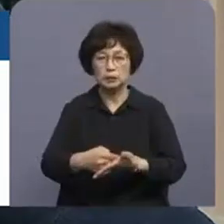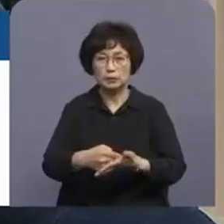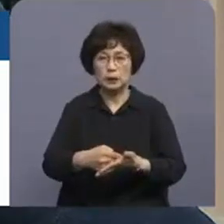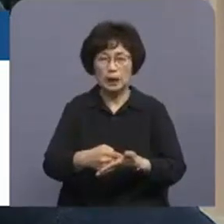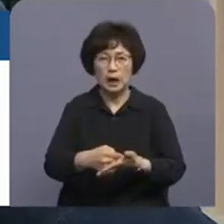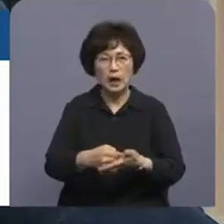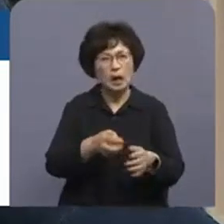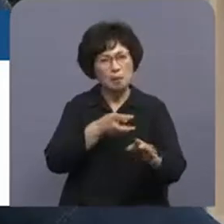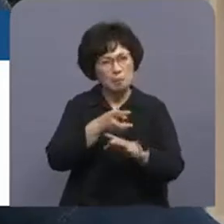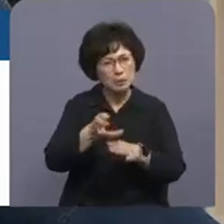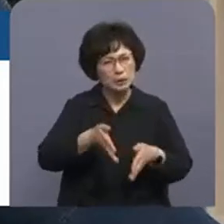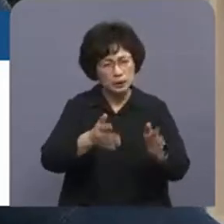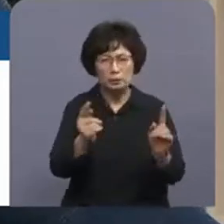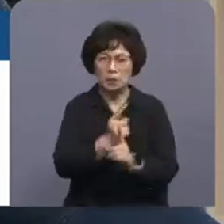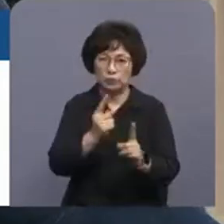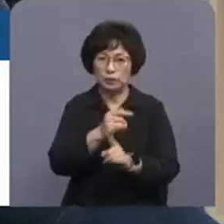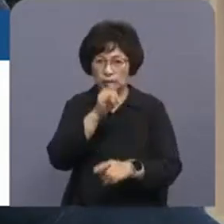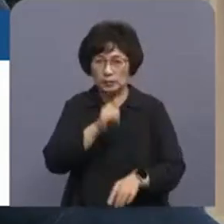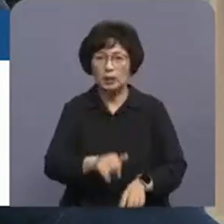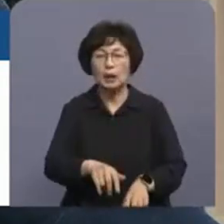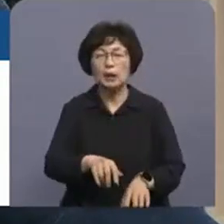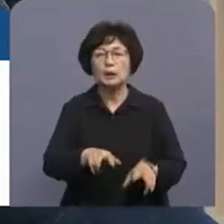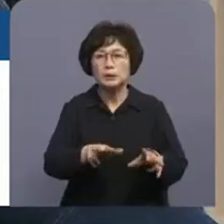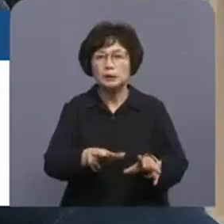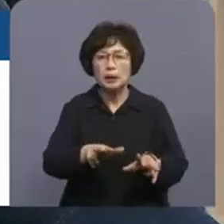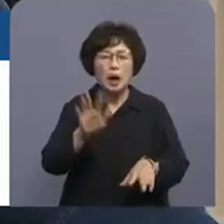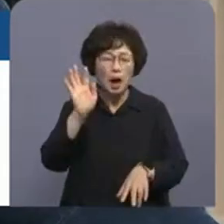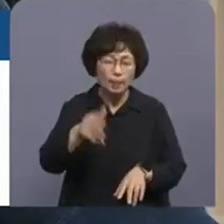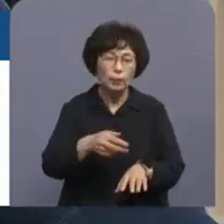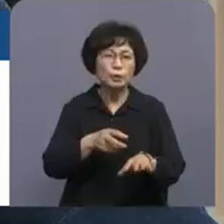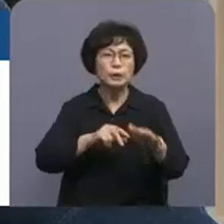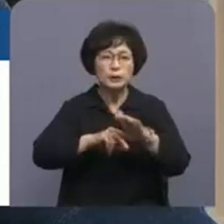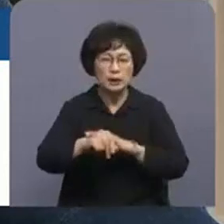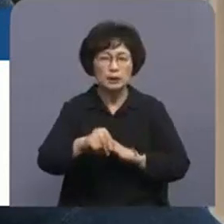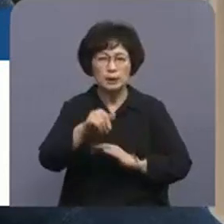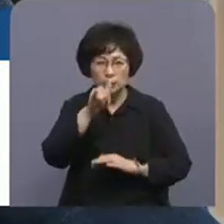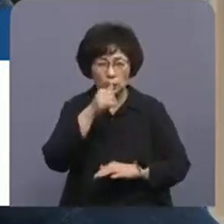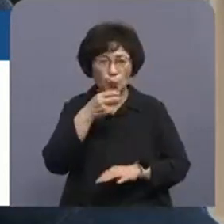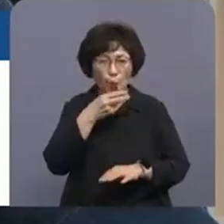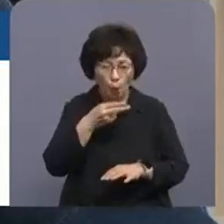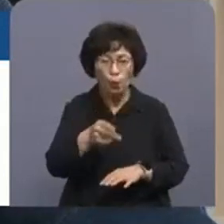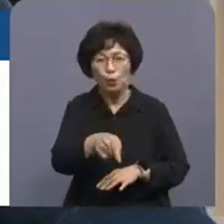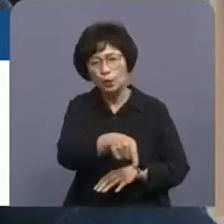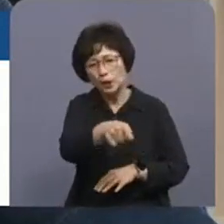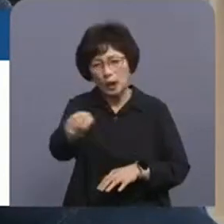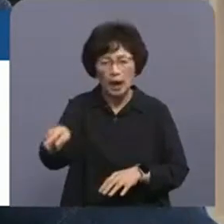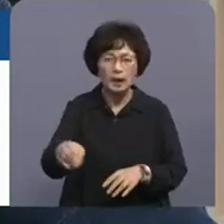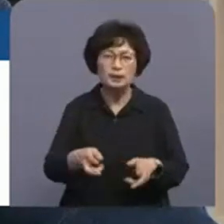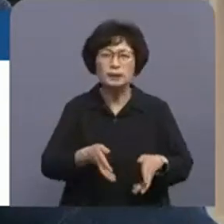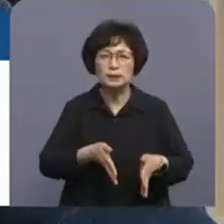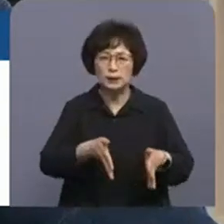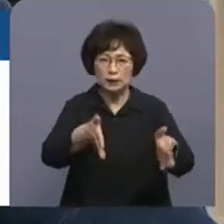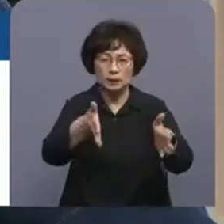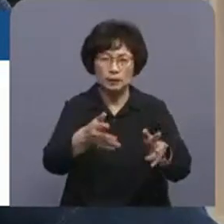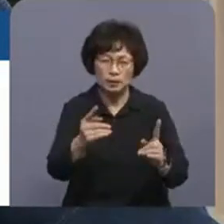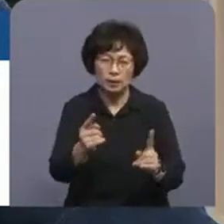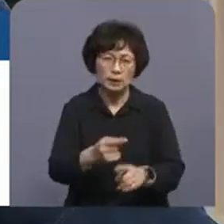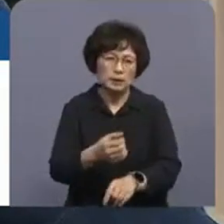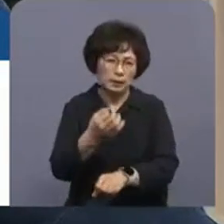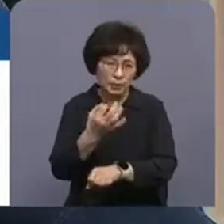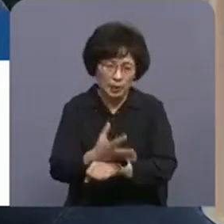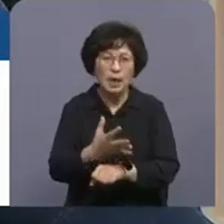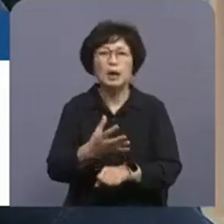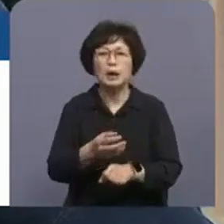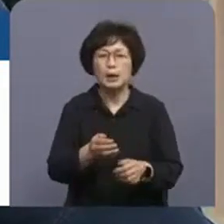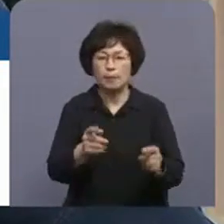차원에서 이루어졌습니다만은 도시철도 노선과 역사를 중심으로 그 모든 노선을 이용이 편리하게 그리